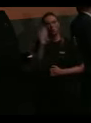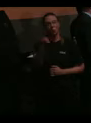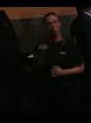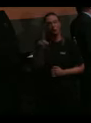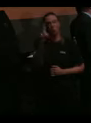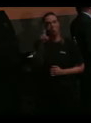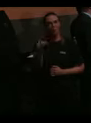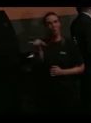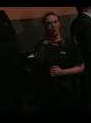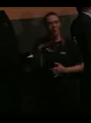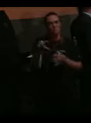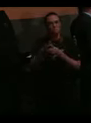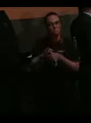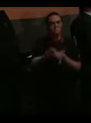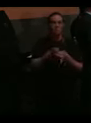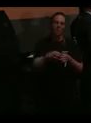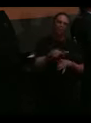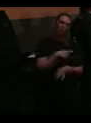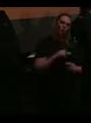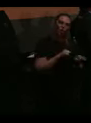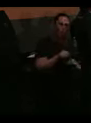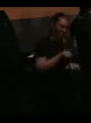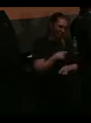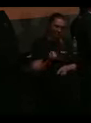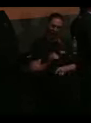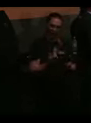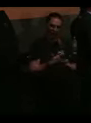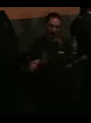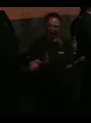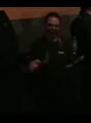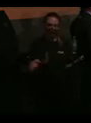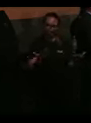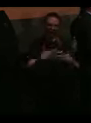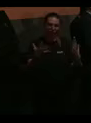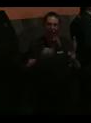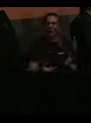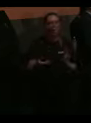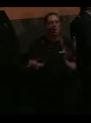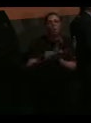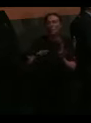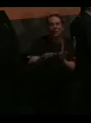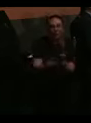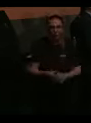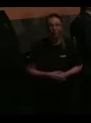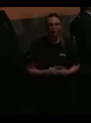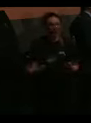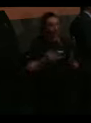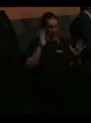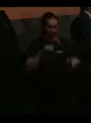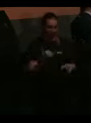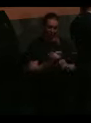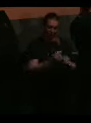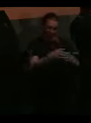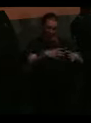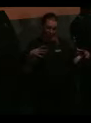vi ikke garantert kompensasjon eller positive lokale ringvirkninger. Ingen vet hvordan utbyggingen